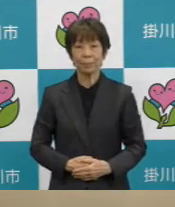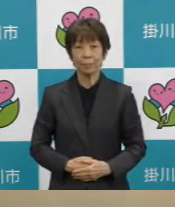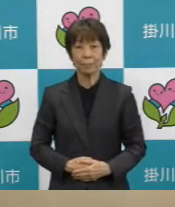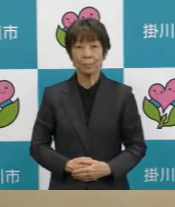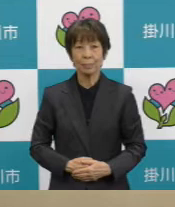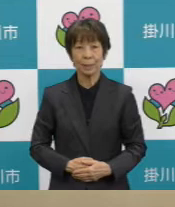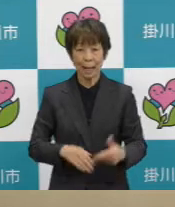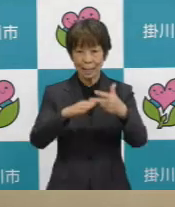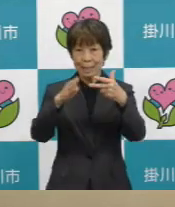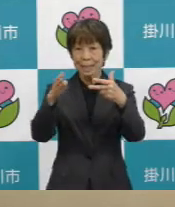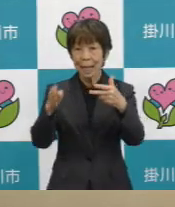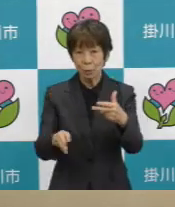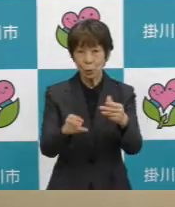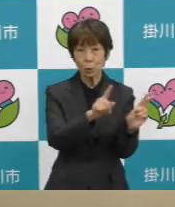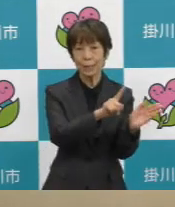施設整備、